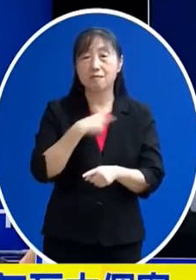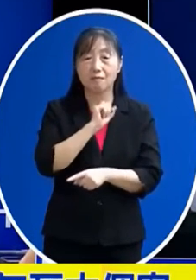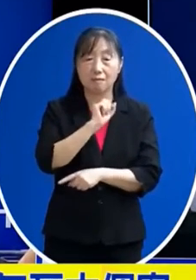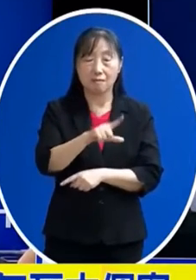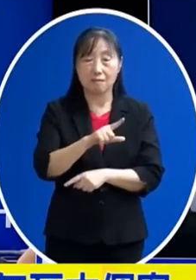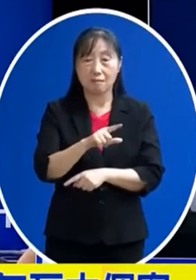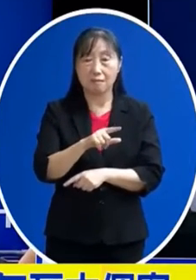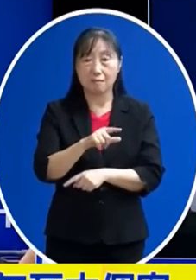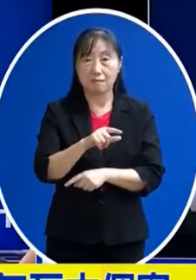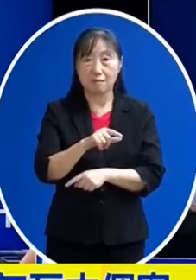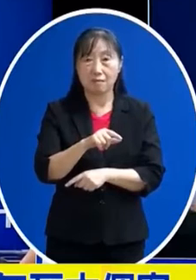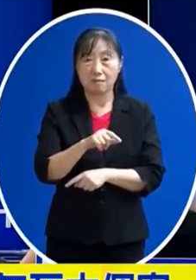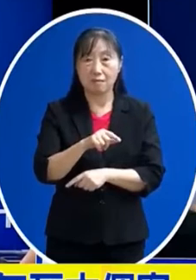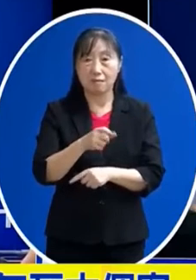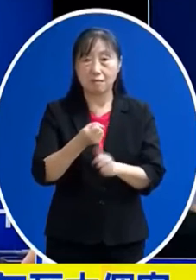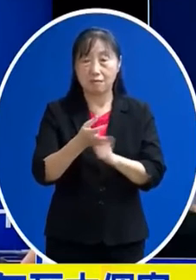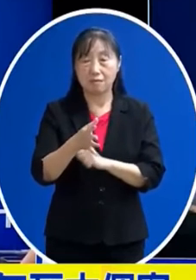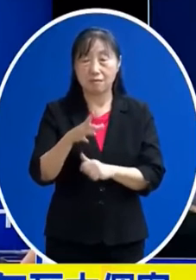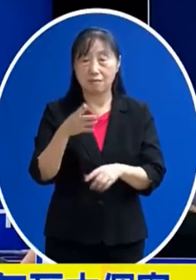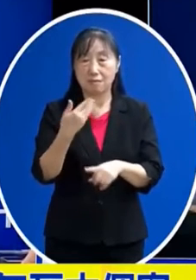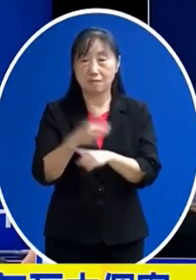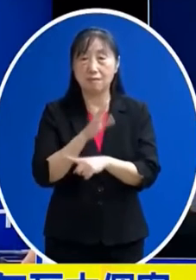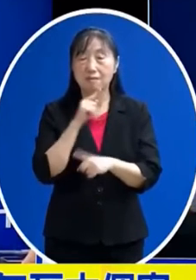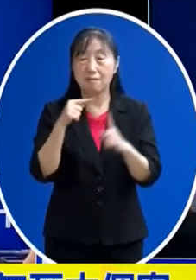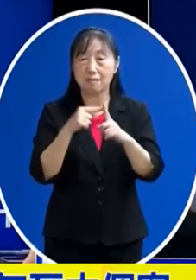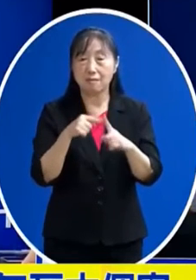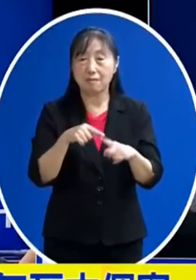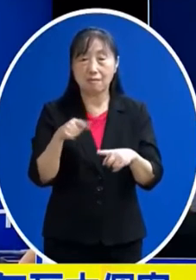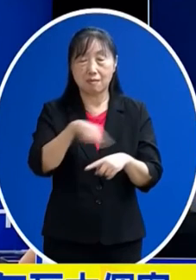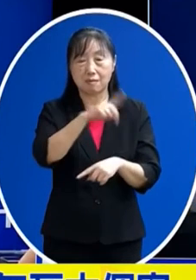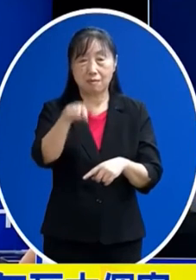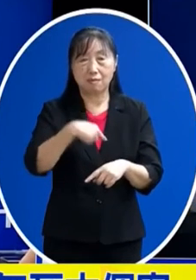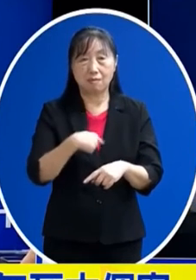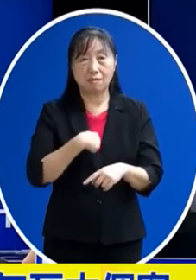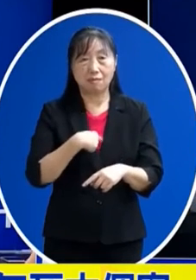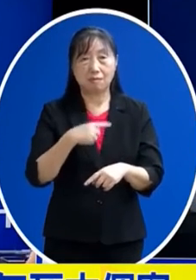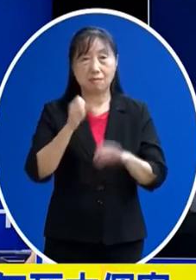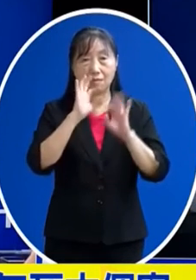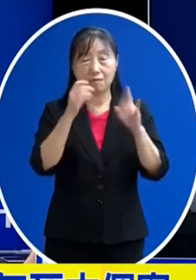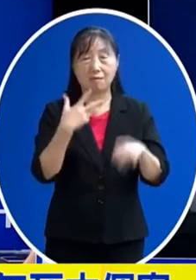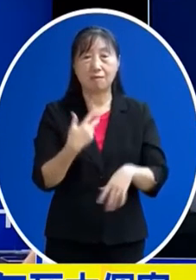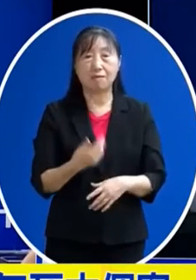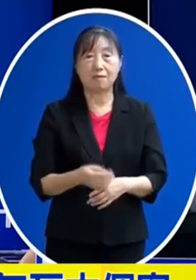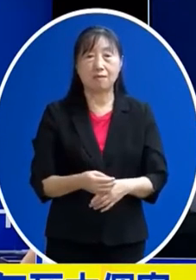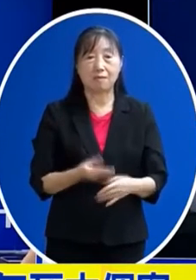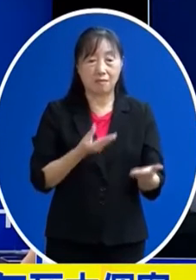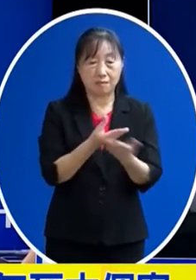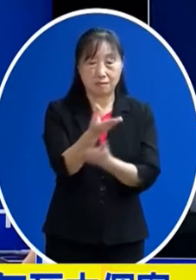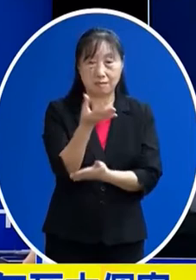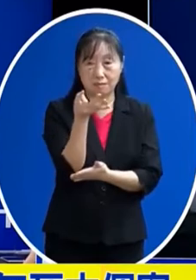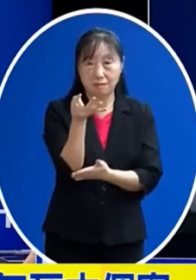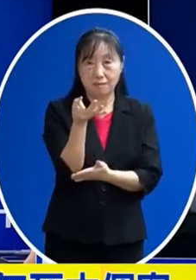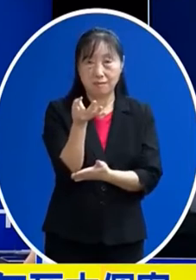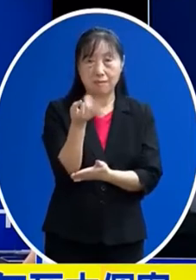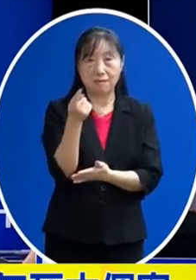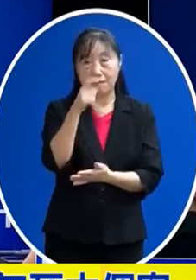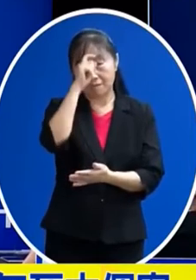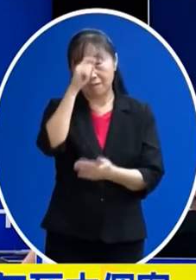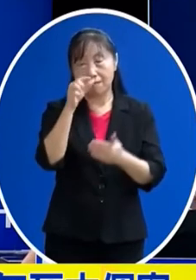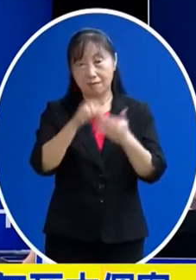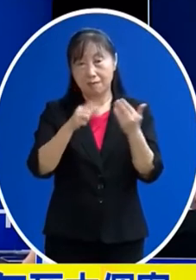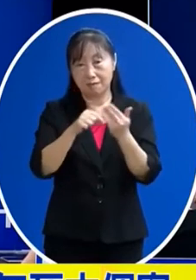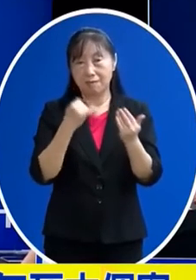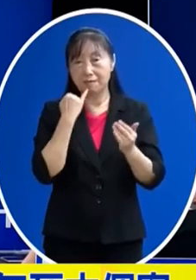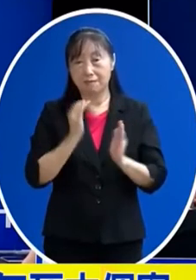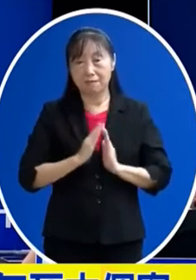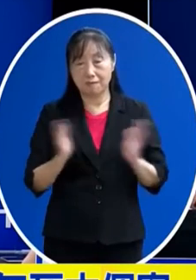苗染疫的死亡人数，那民众党呼吁放宽给付的赔偿给付的审议标准，指挥